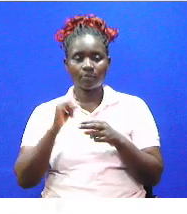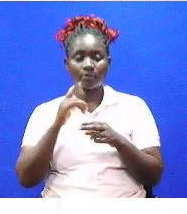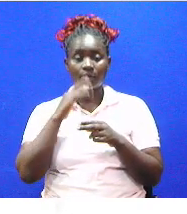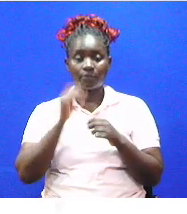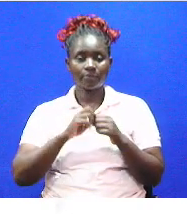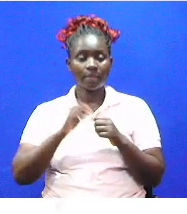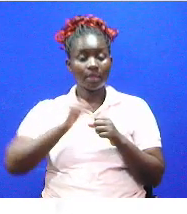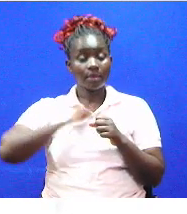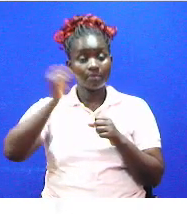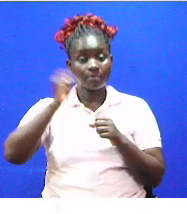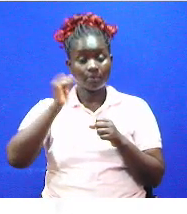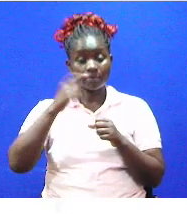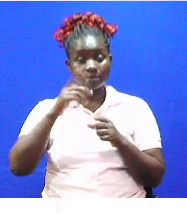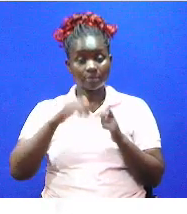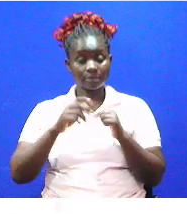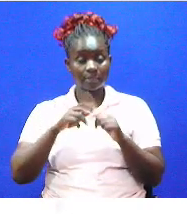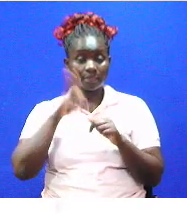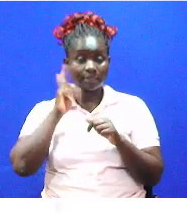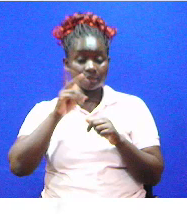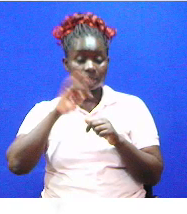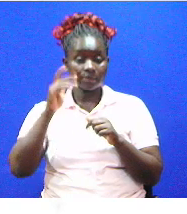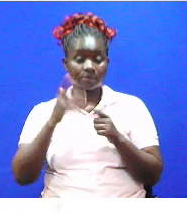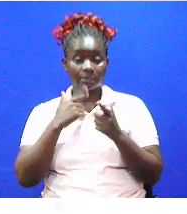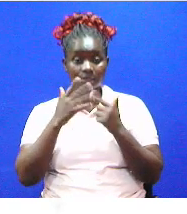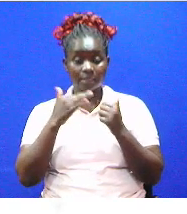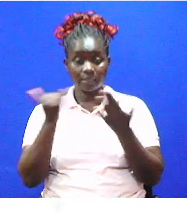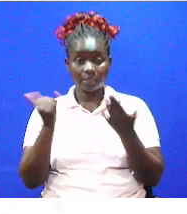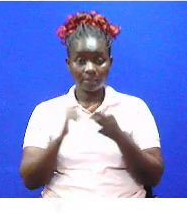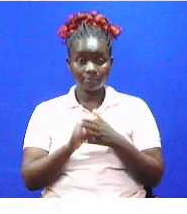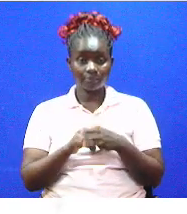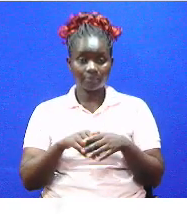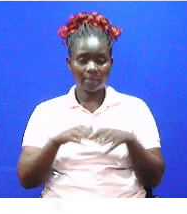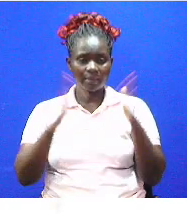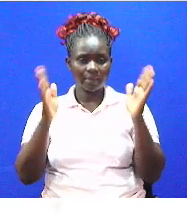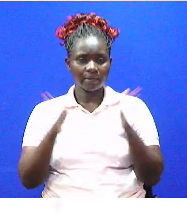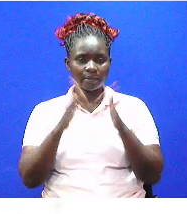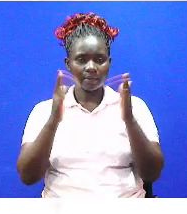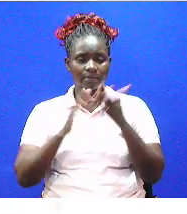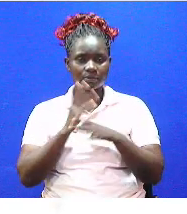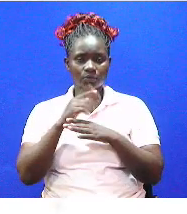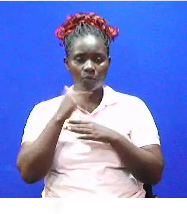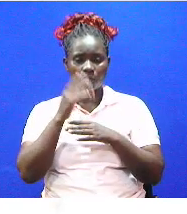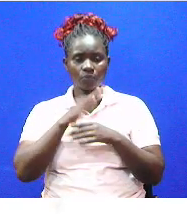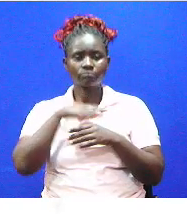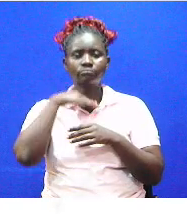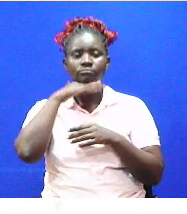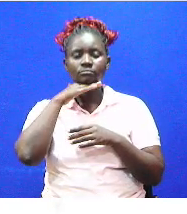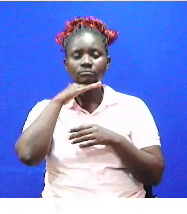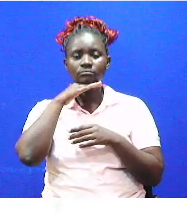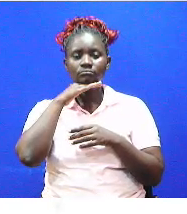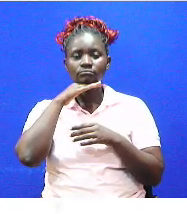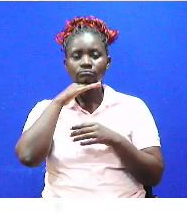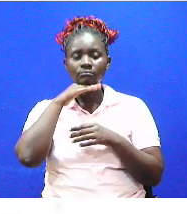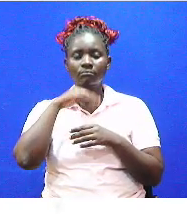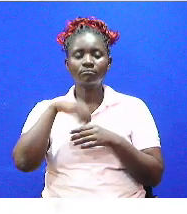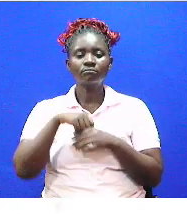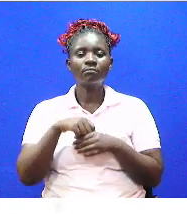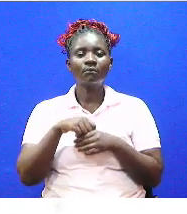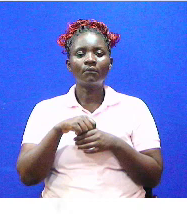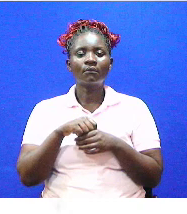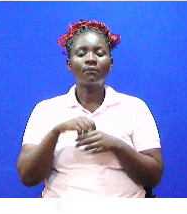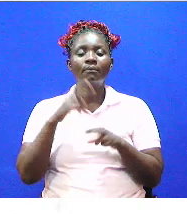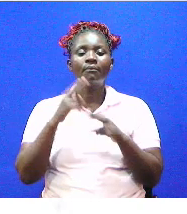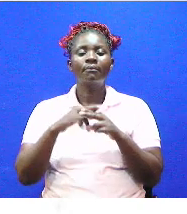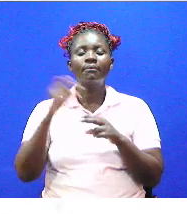kwa po asiri tukuli ya lera meye county ya Kisii ni governor kwa ba koko segetua kubugate kana nungo sira kwa ye omu tenu waba nyanyimbo nsezembe ya